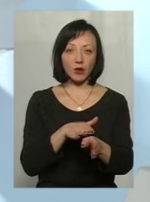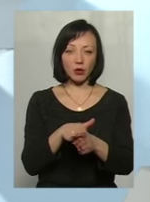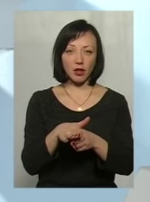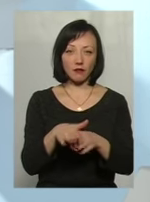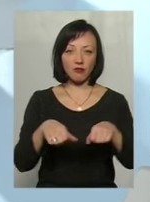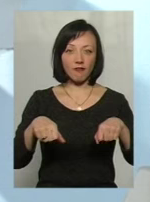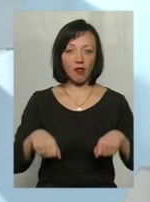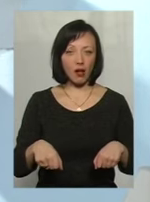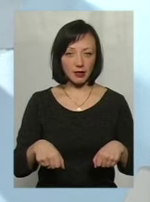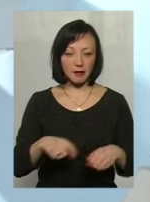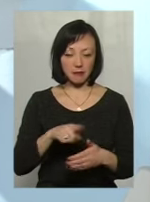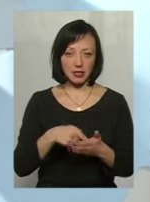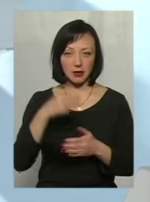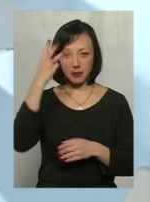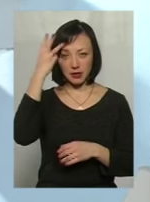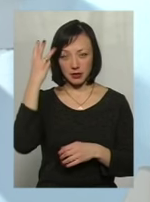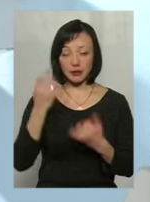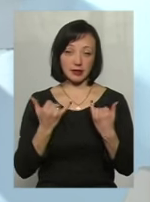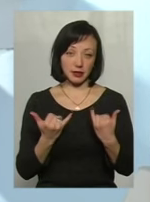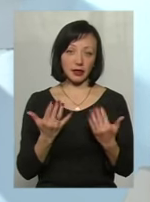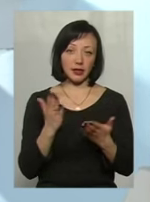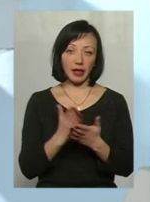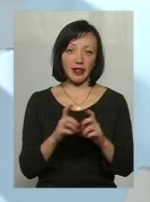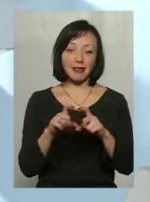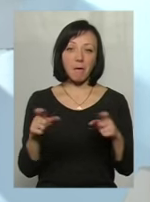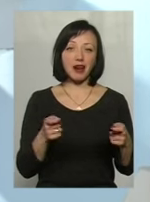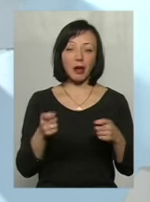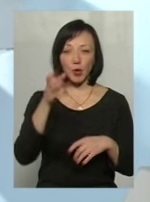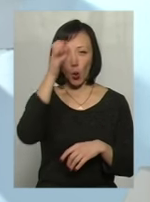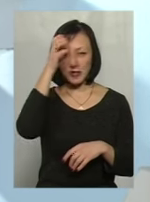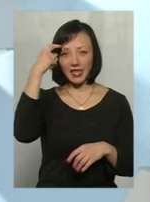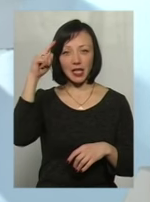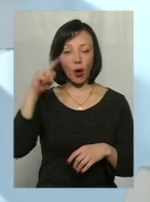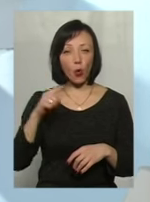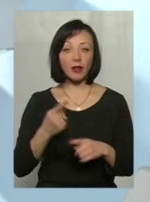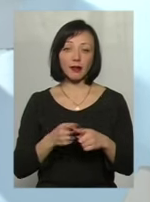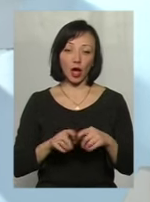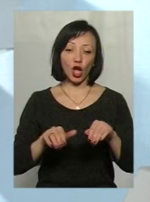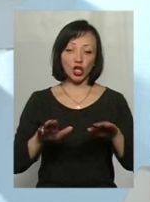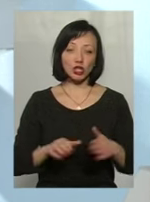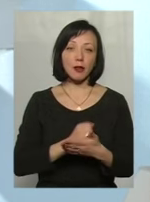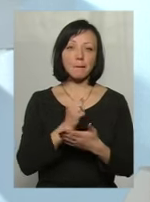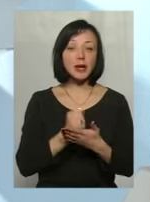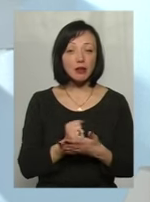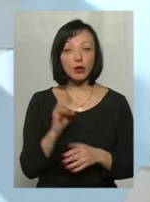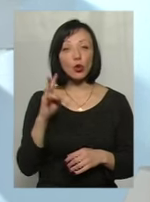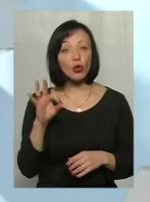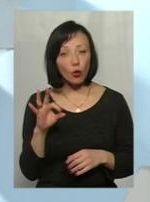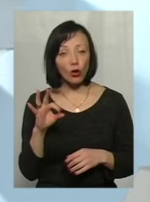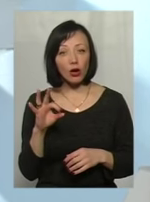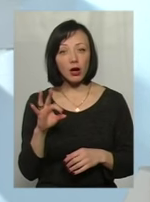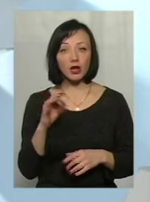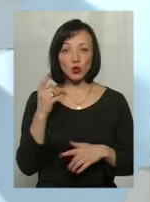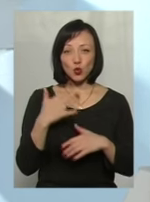влади міста Хмельницького. На теперішній момент це є департамент освіти та науки. Таке рішення прийнято, але зрозуміло, що